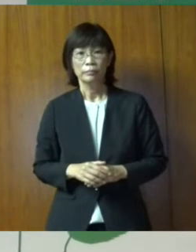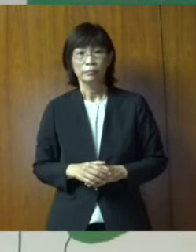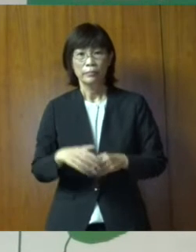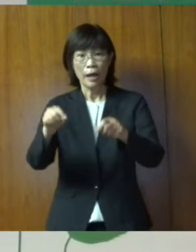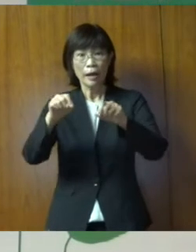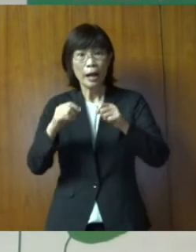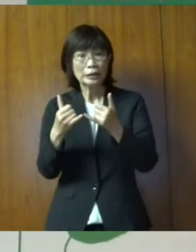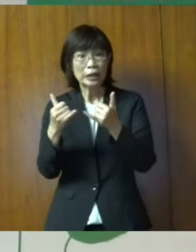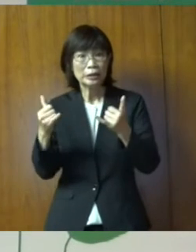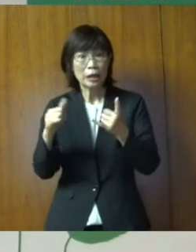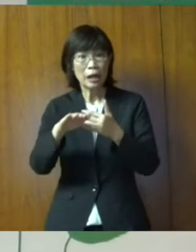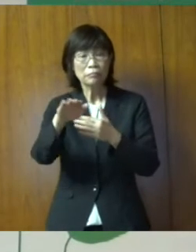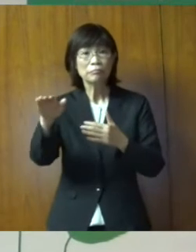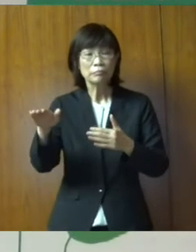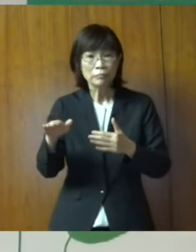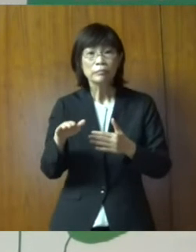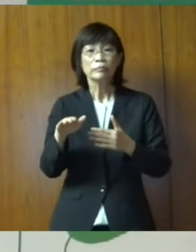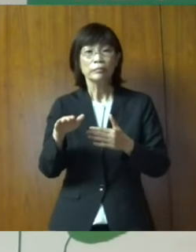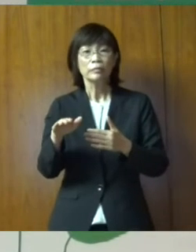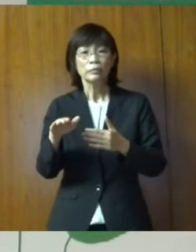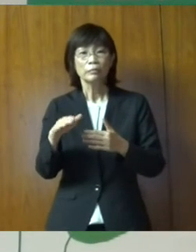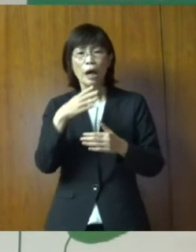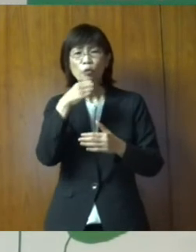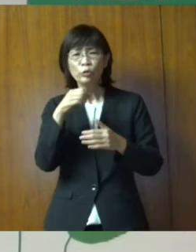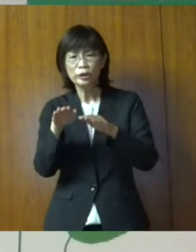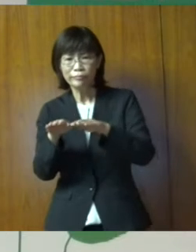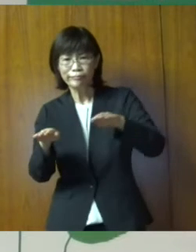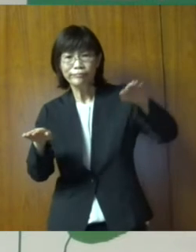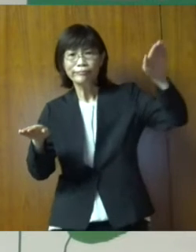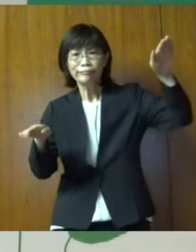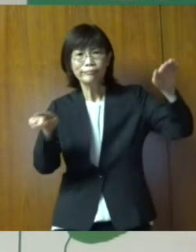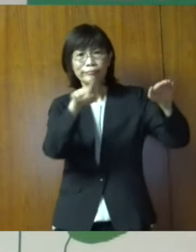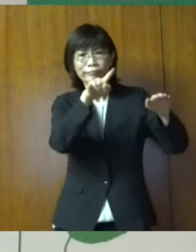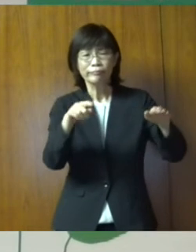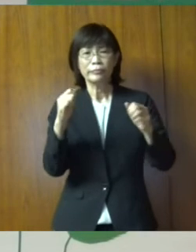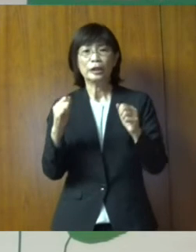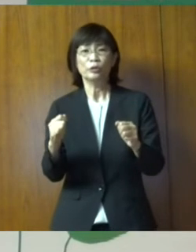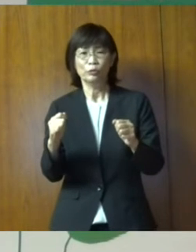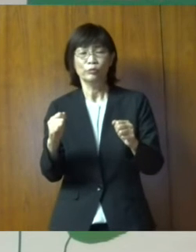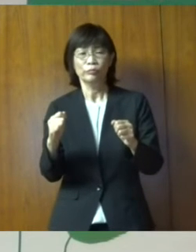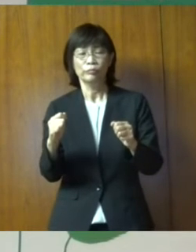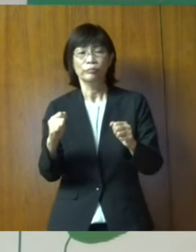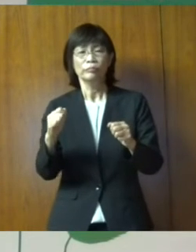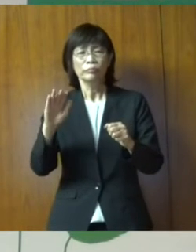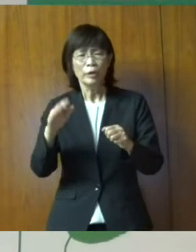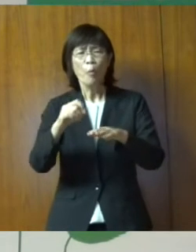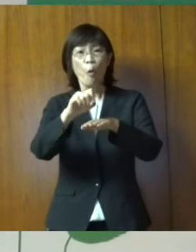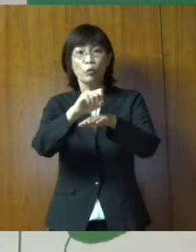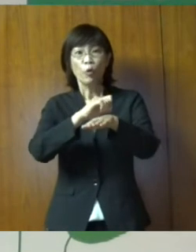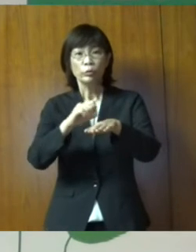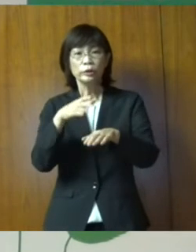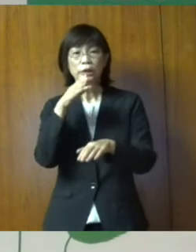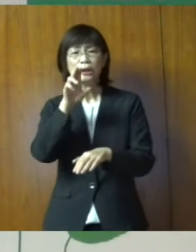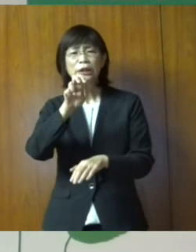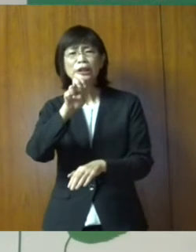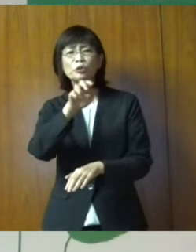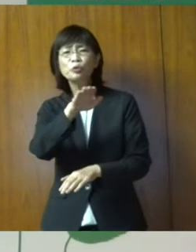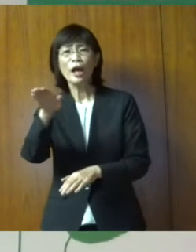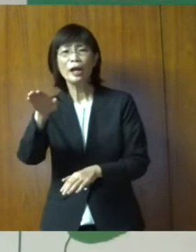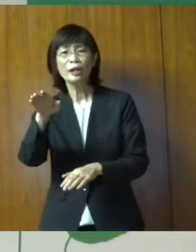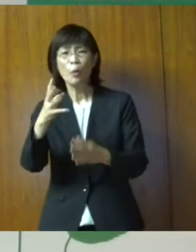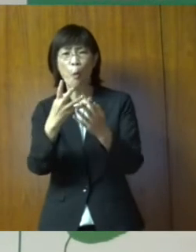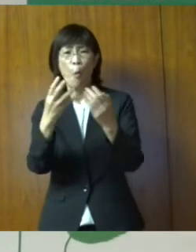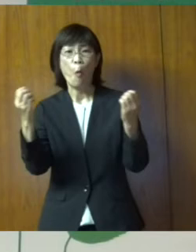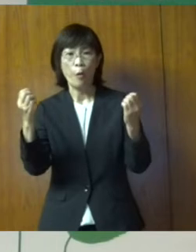新規に患者となられた方は各年代にまんべんなくおられますが、特に20代が最も多